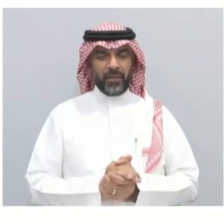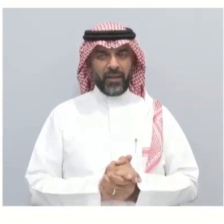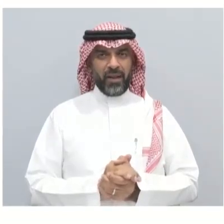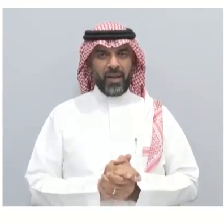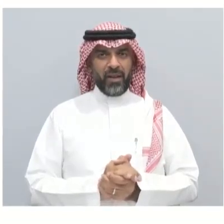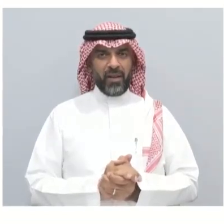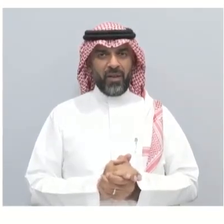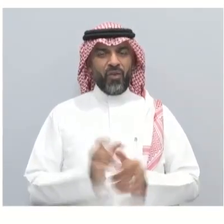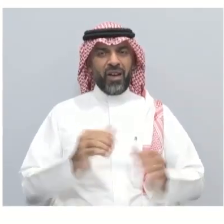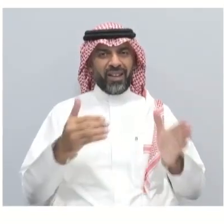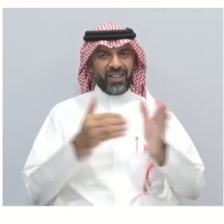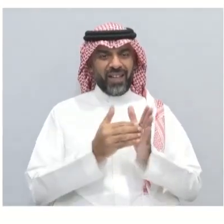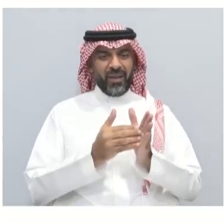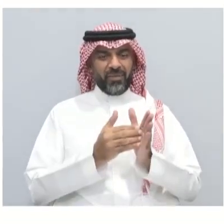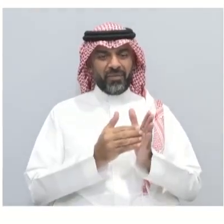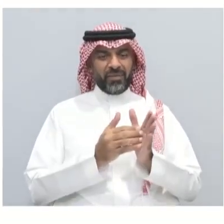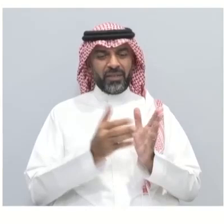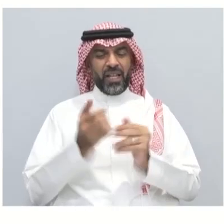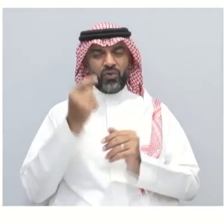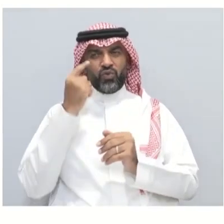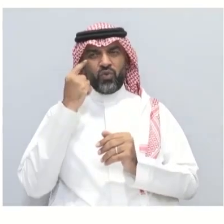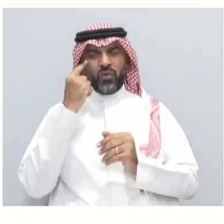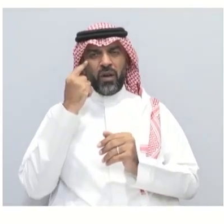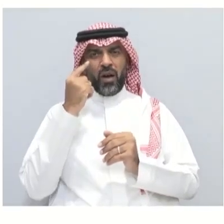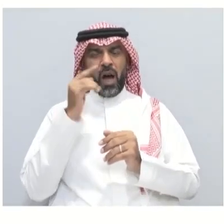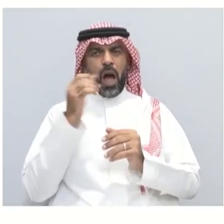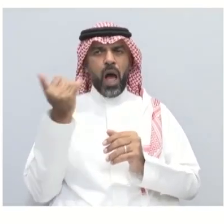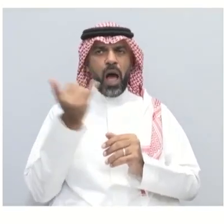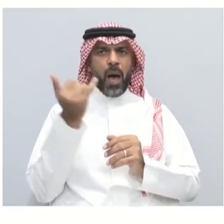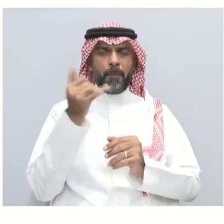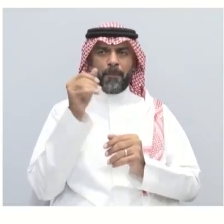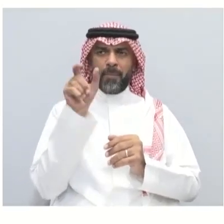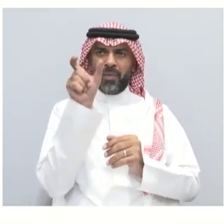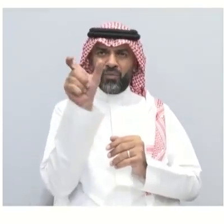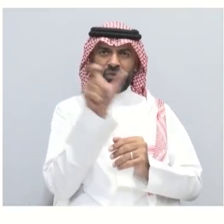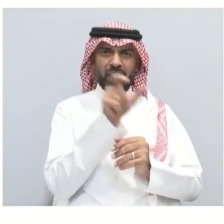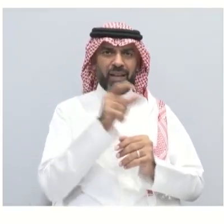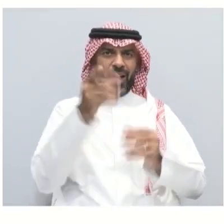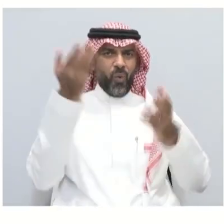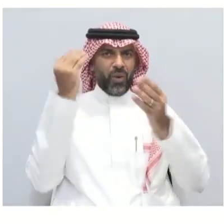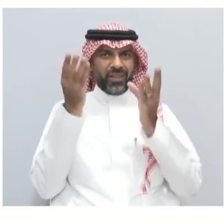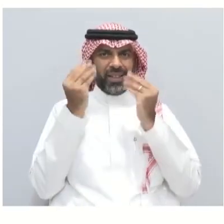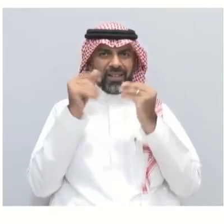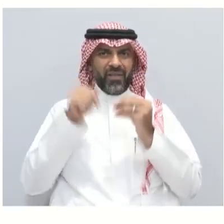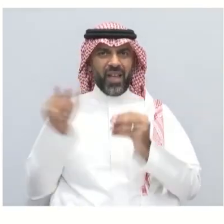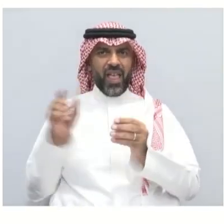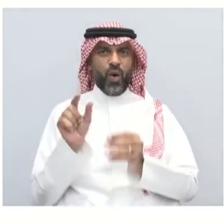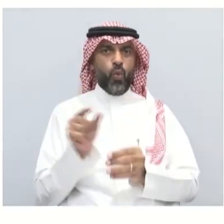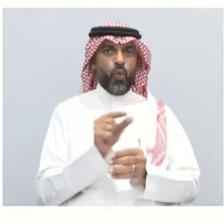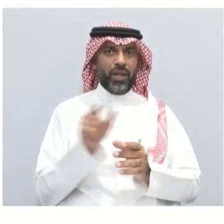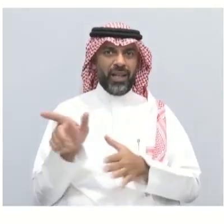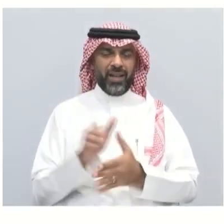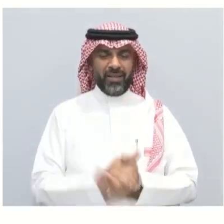النص وفي الختام دعونا نتعرف على ما هي اهم المصطلحات التي درسناها في هذه